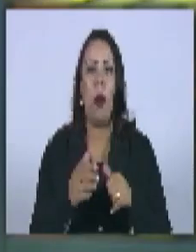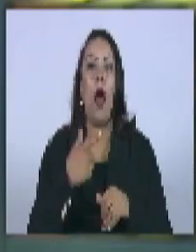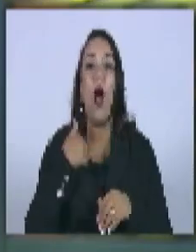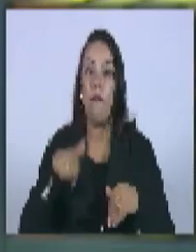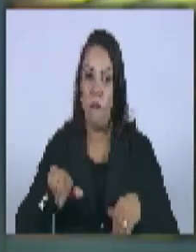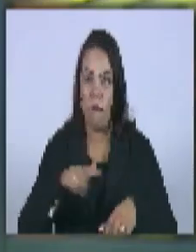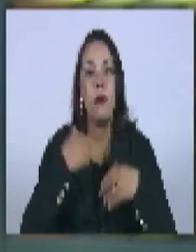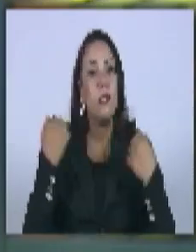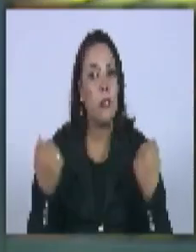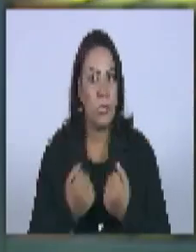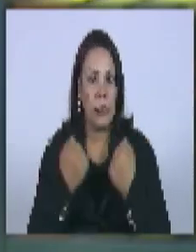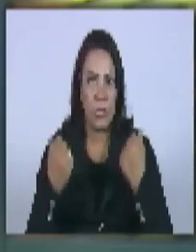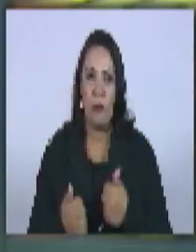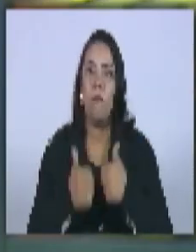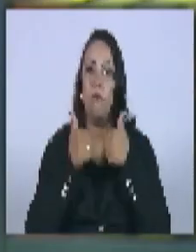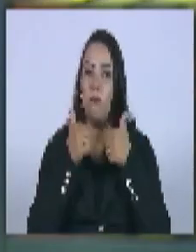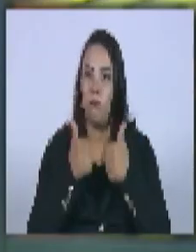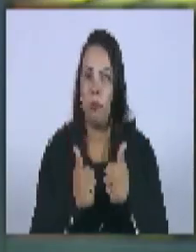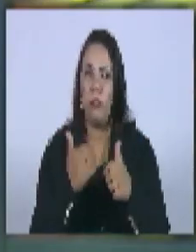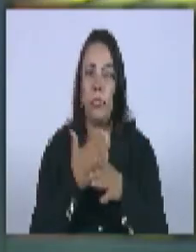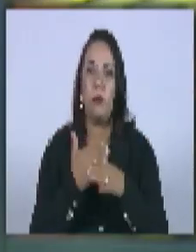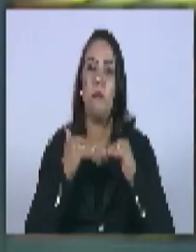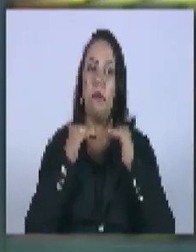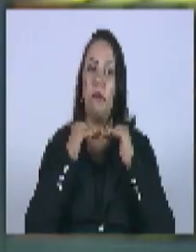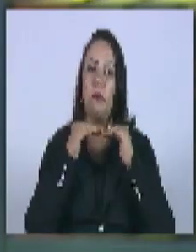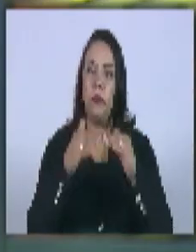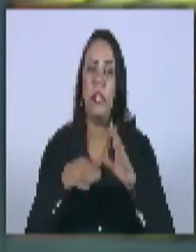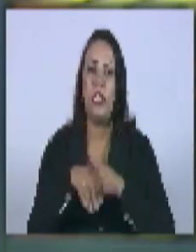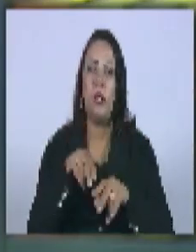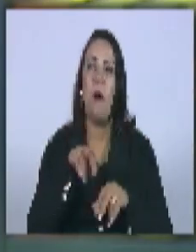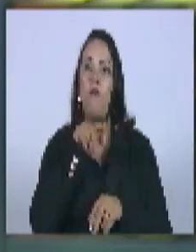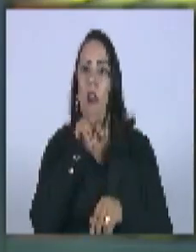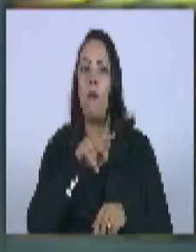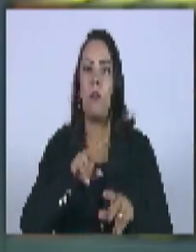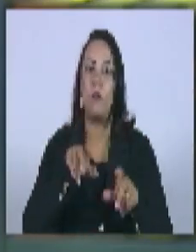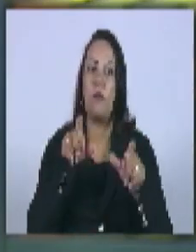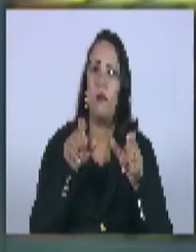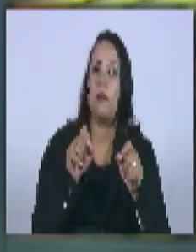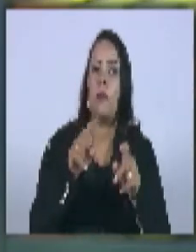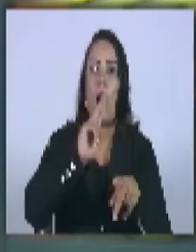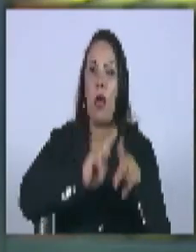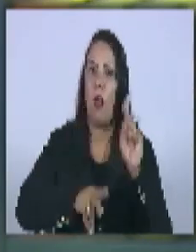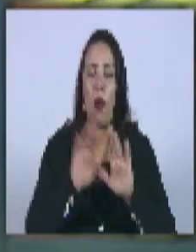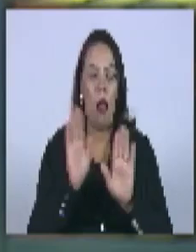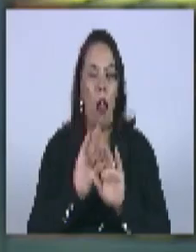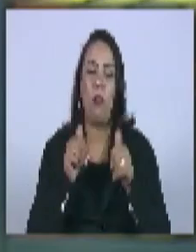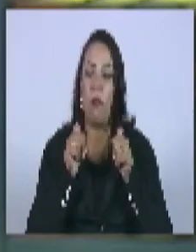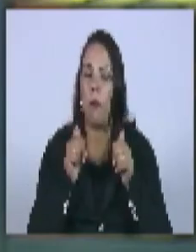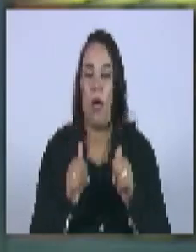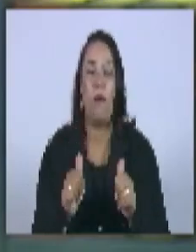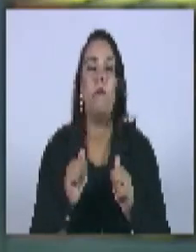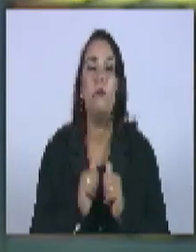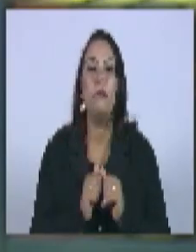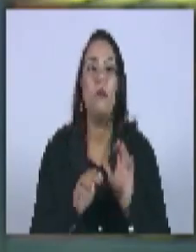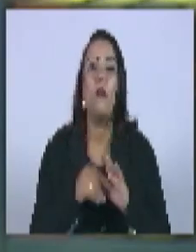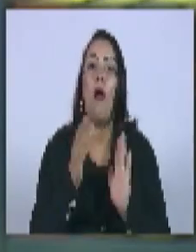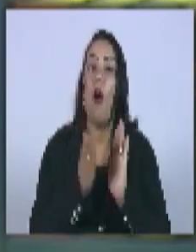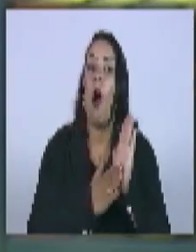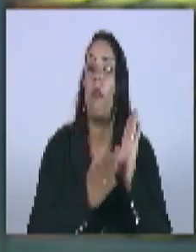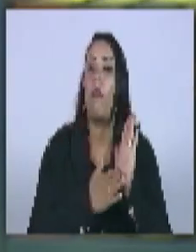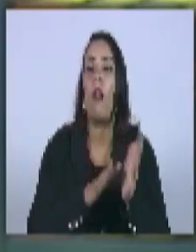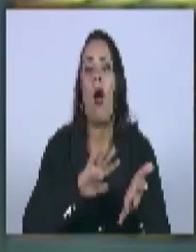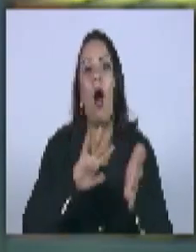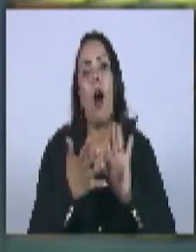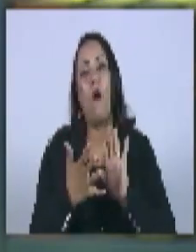استعدادات جيده على مستوى الابن السبراني للتعامل مع كافه الاوضاع سواء كانت مخاطر